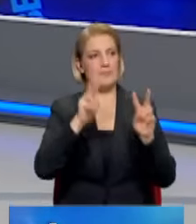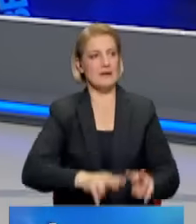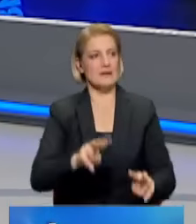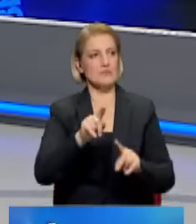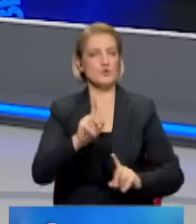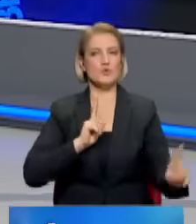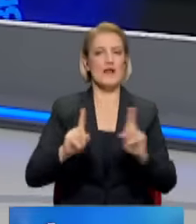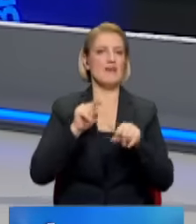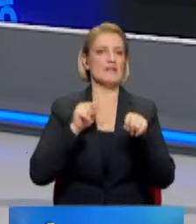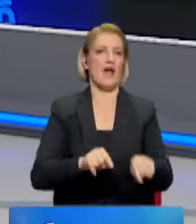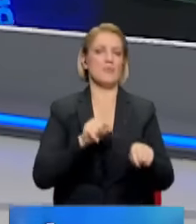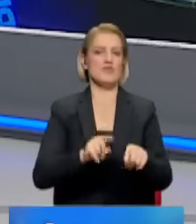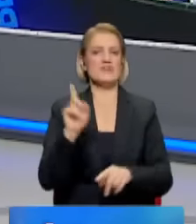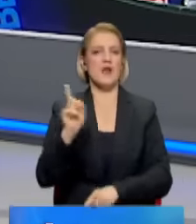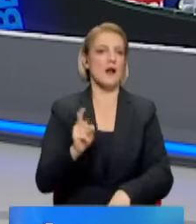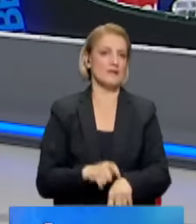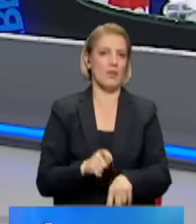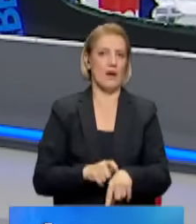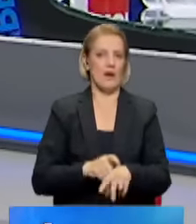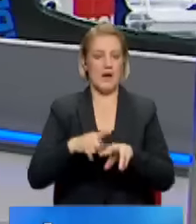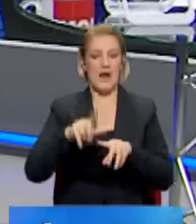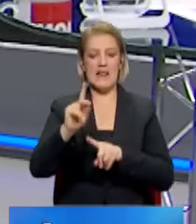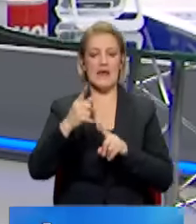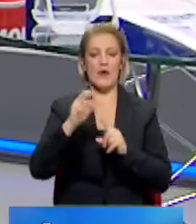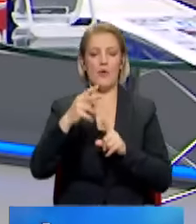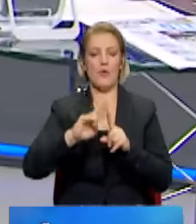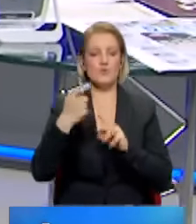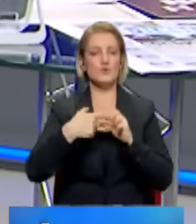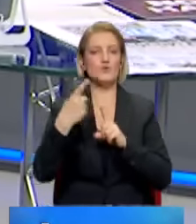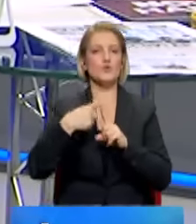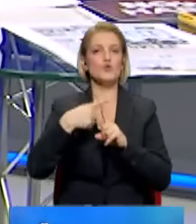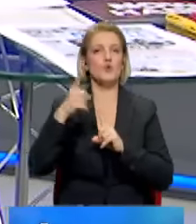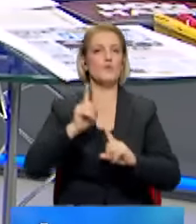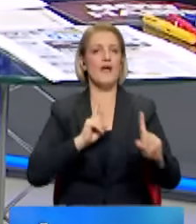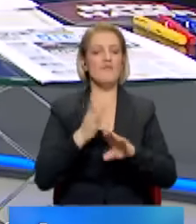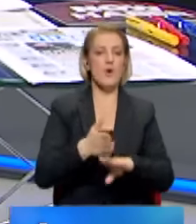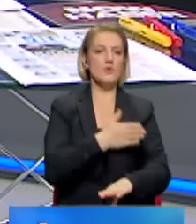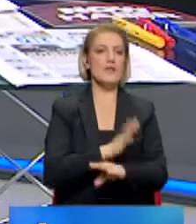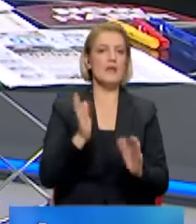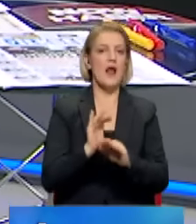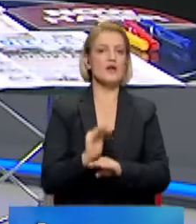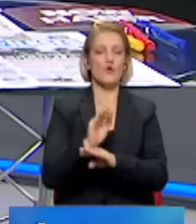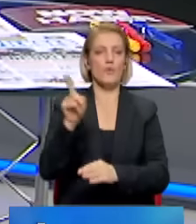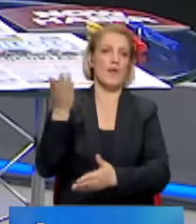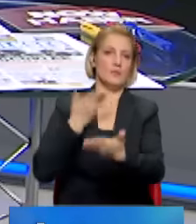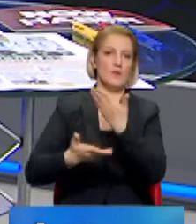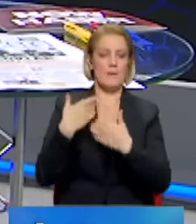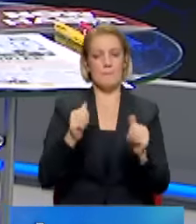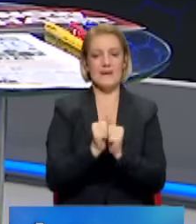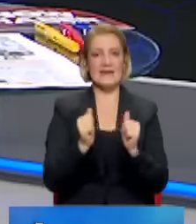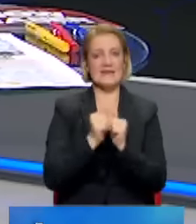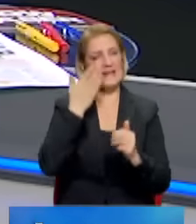Bu davayı takip edeceğiz Çalar Saat'te. Ali Onur Tosun bağlanacak. O dava öncesinde neler yaşanıyor onu aktaracak.